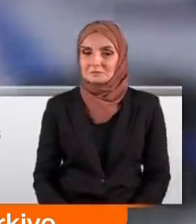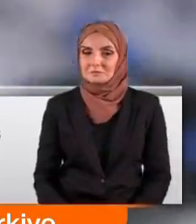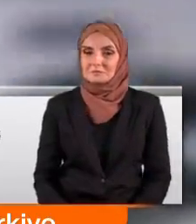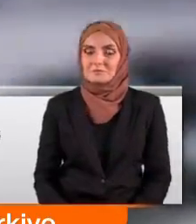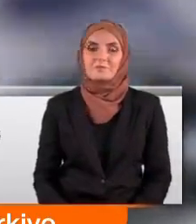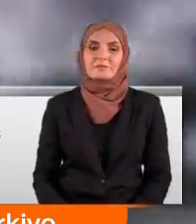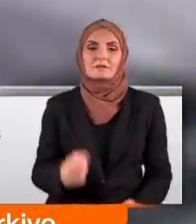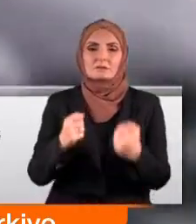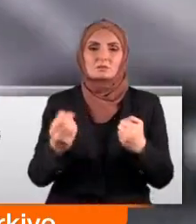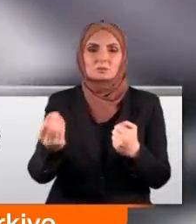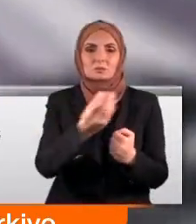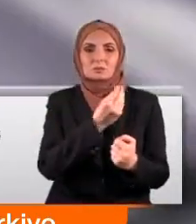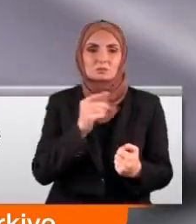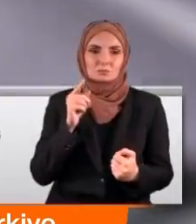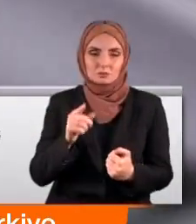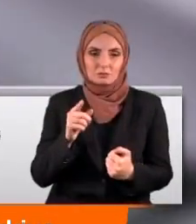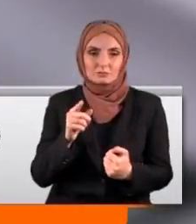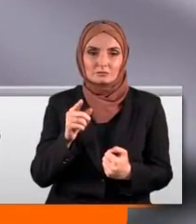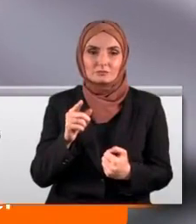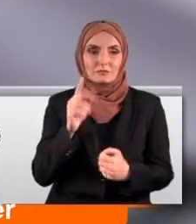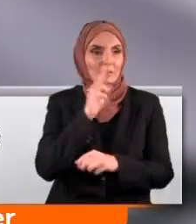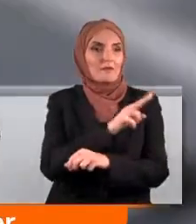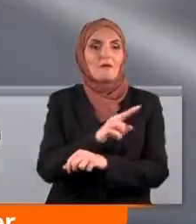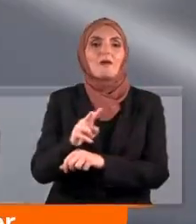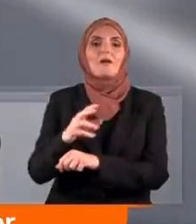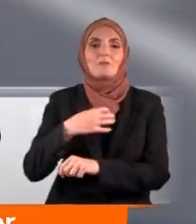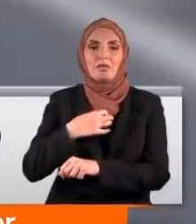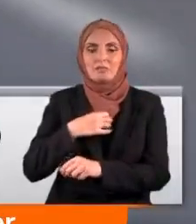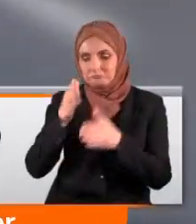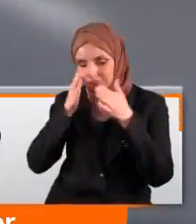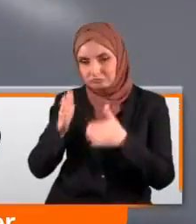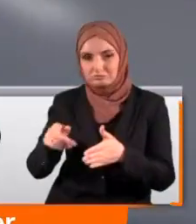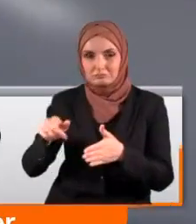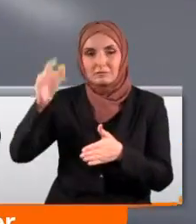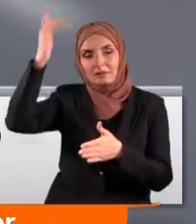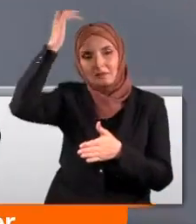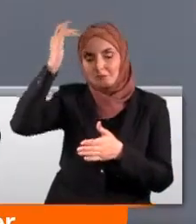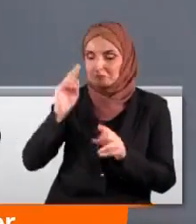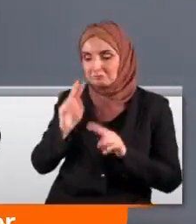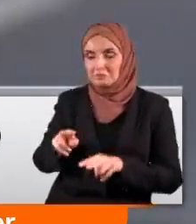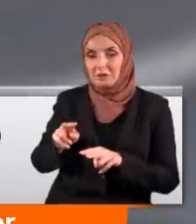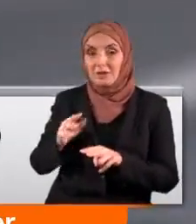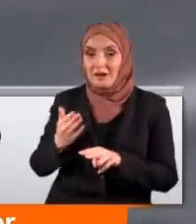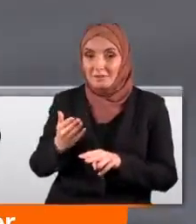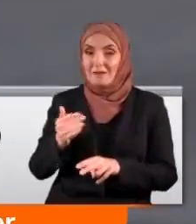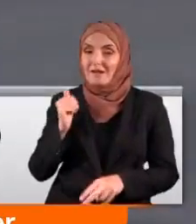kayıtsız şartsız navigasyonların talimatlarına uyuyor ama bu her zaman doğru bir davranış olmayabilir.